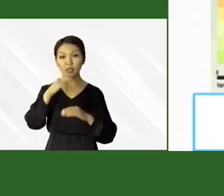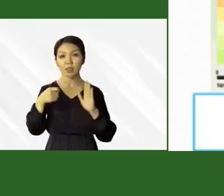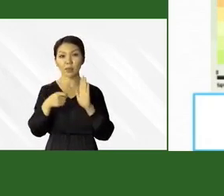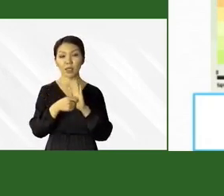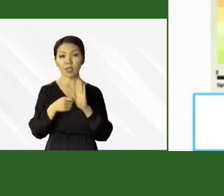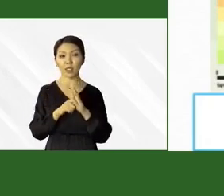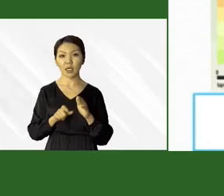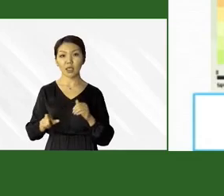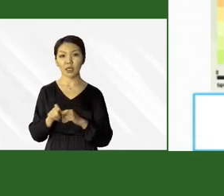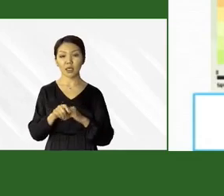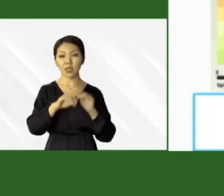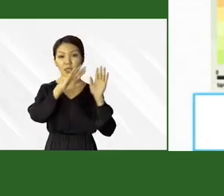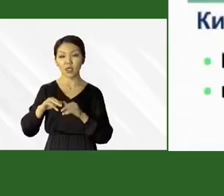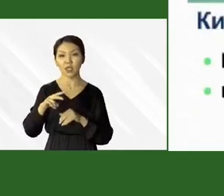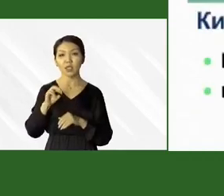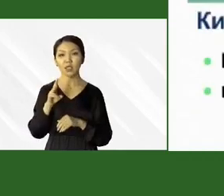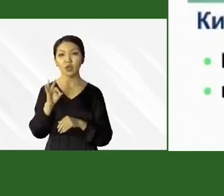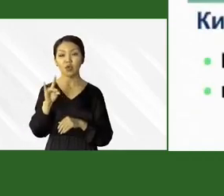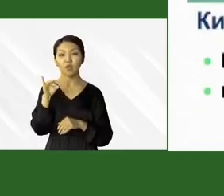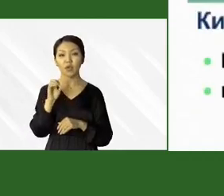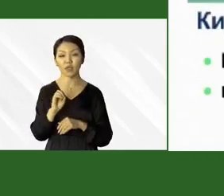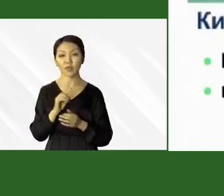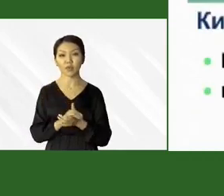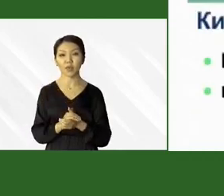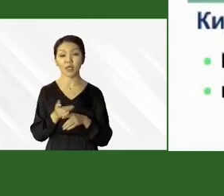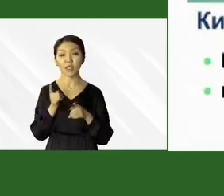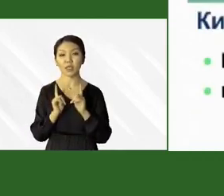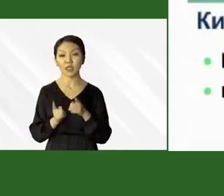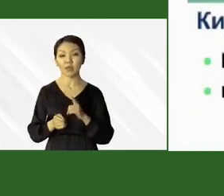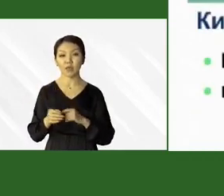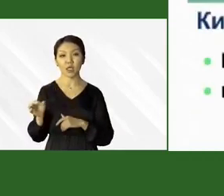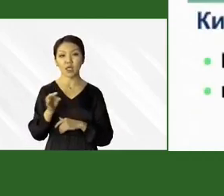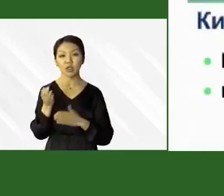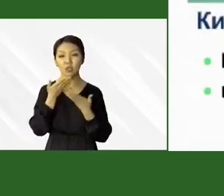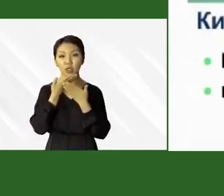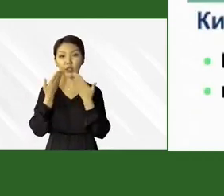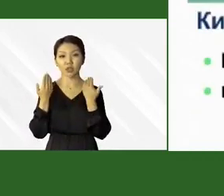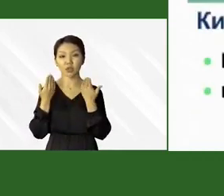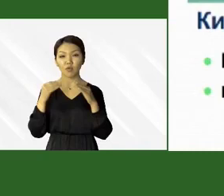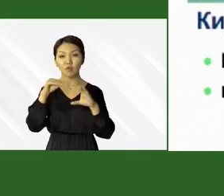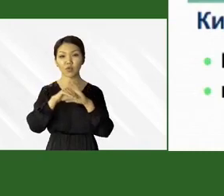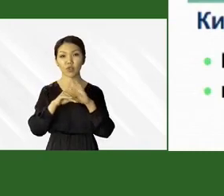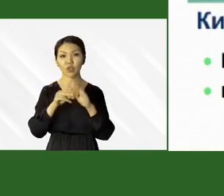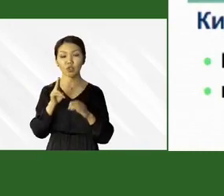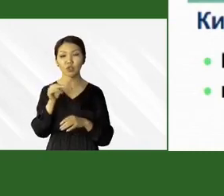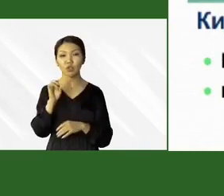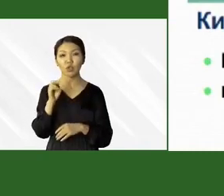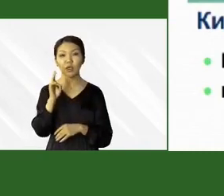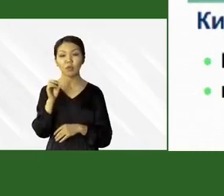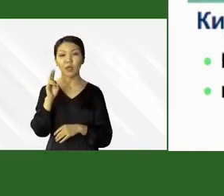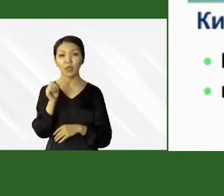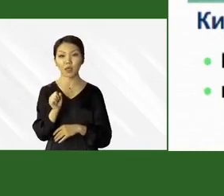– снеговое и ледниковое. Естественные озера отсутствуют. В ущелье Чонг-Капка на